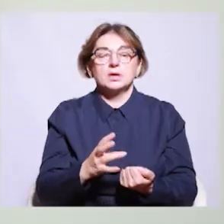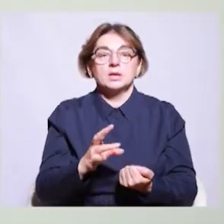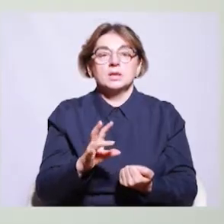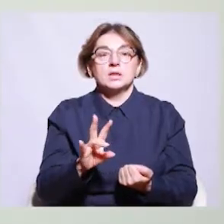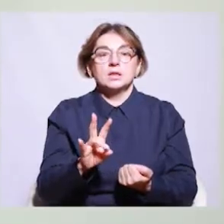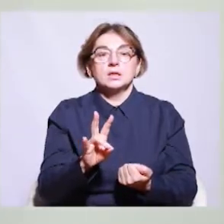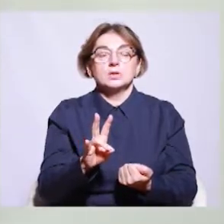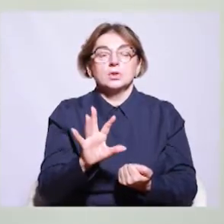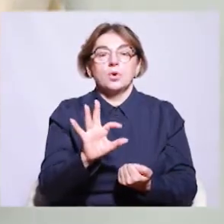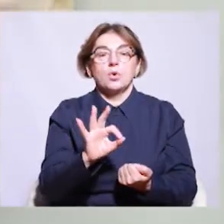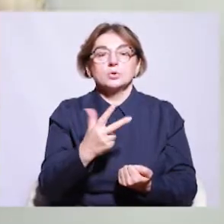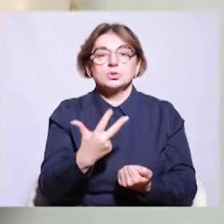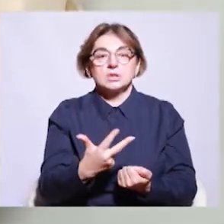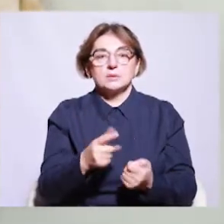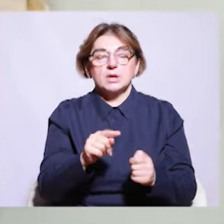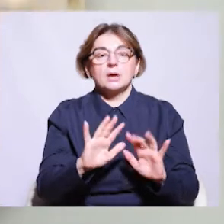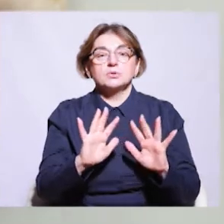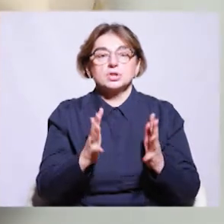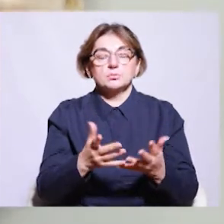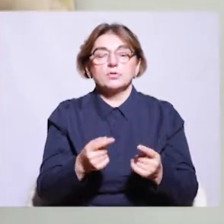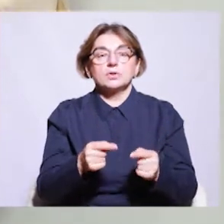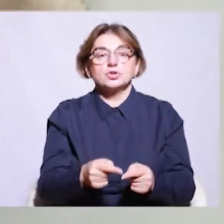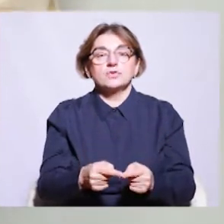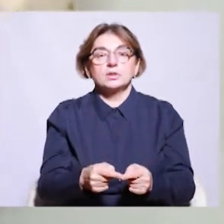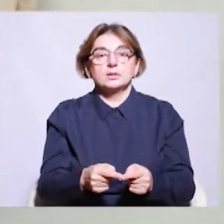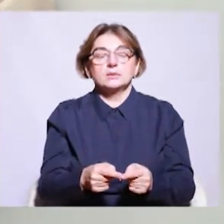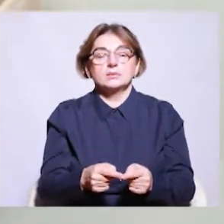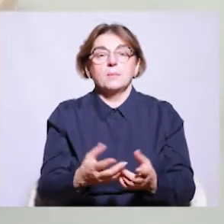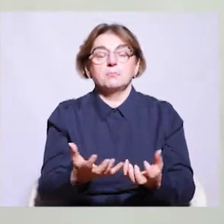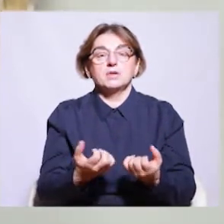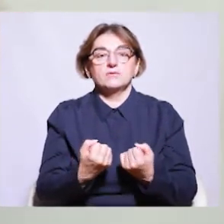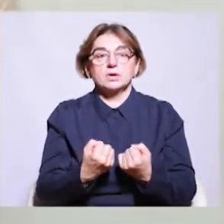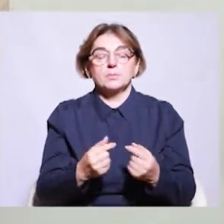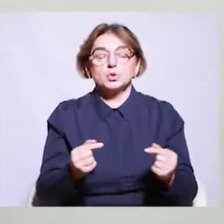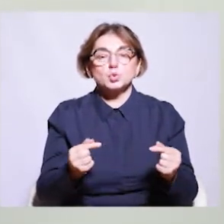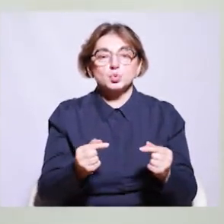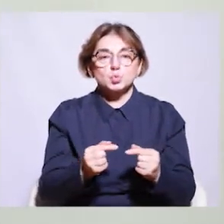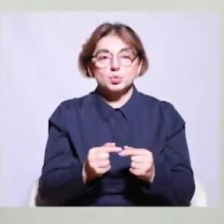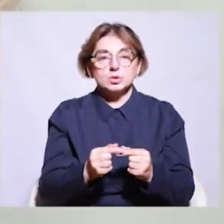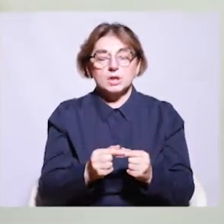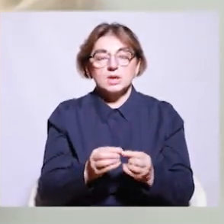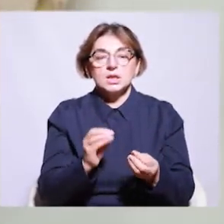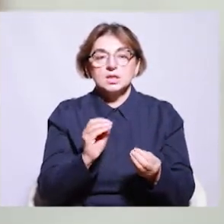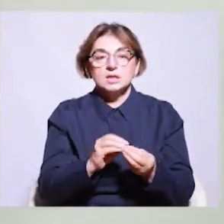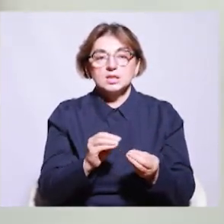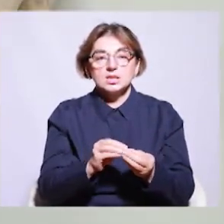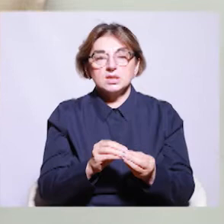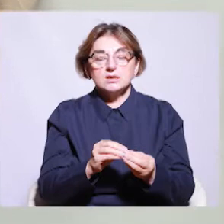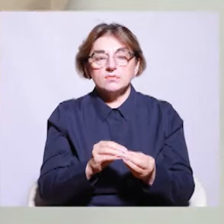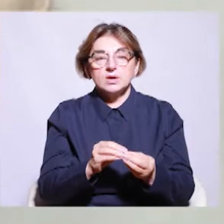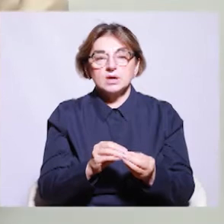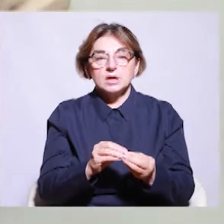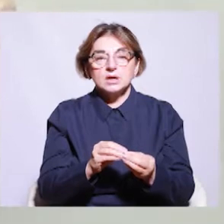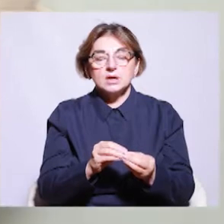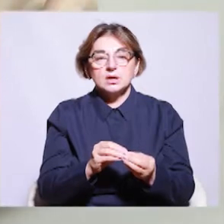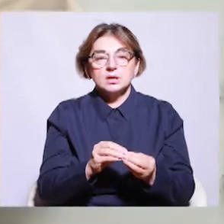აზოტმჟავას, ამ შემთხვევაშიც ჩვენ მივიღებთ ზუსტად ანალოგიურ